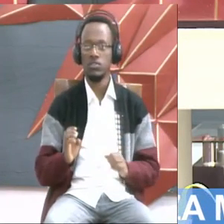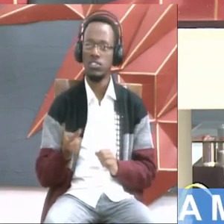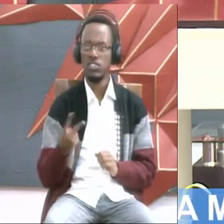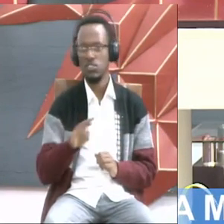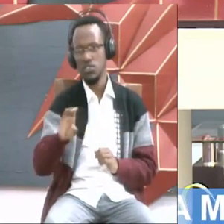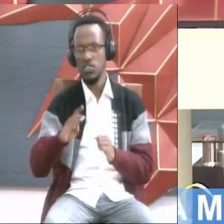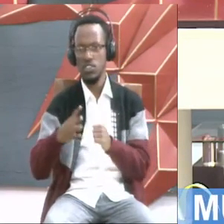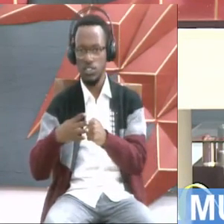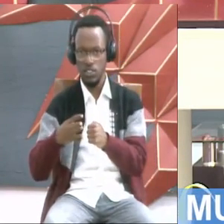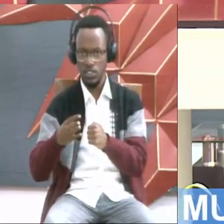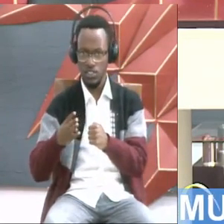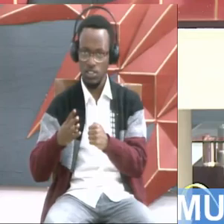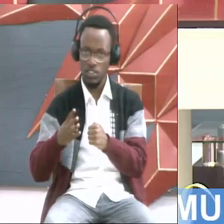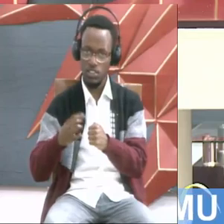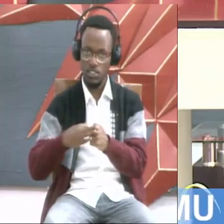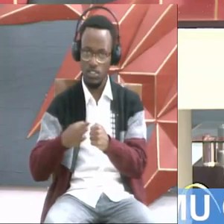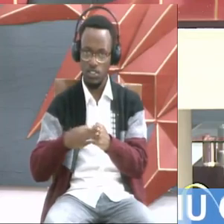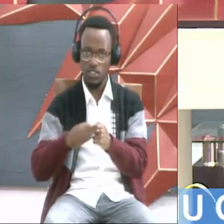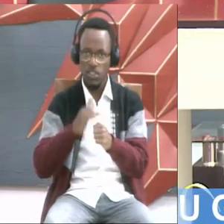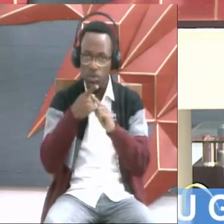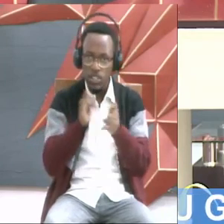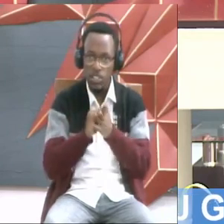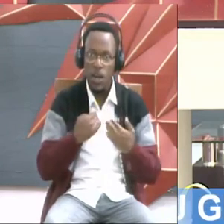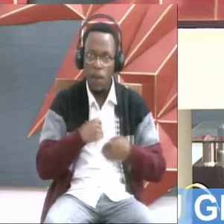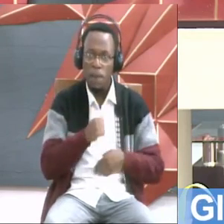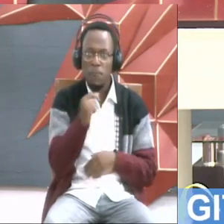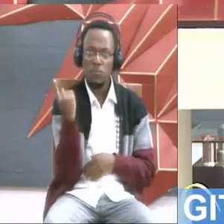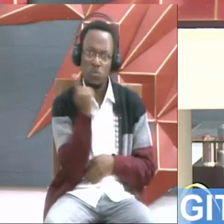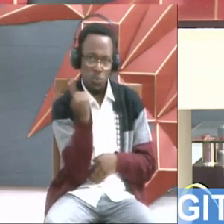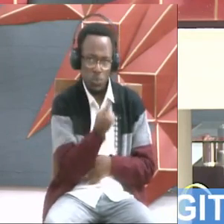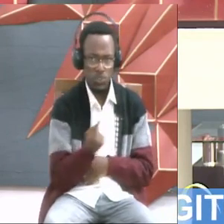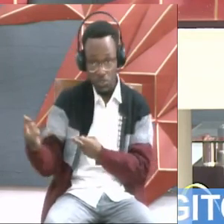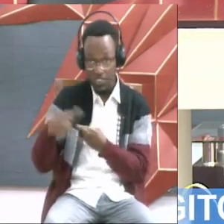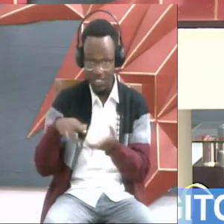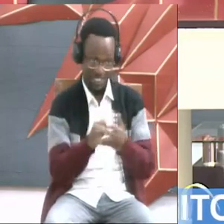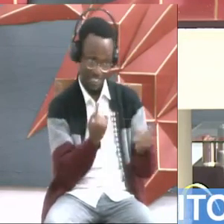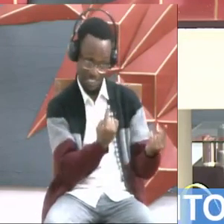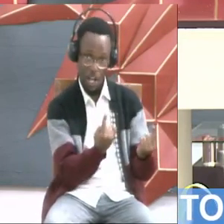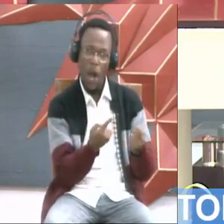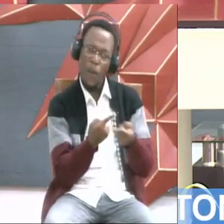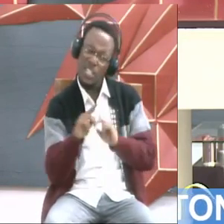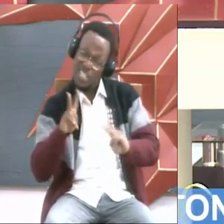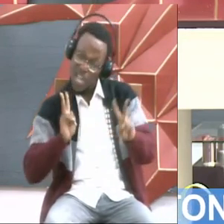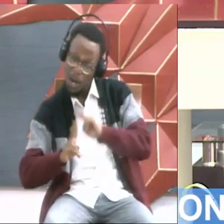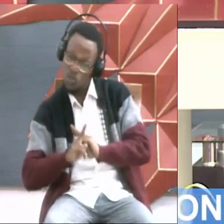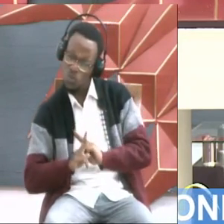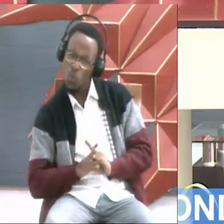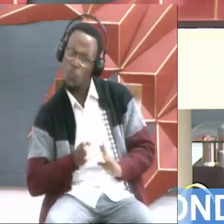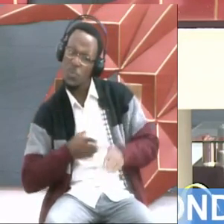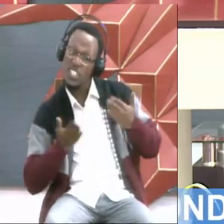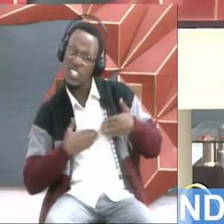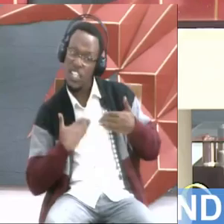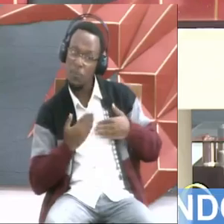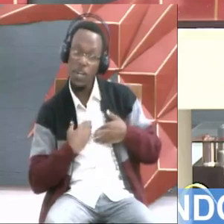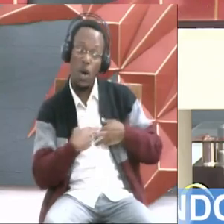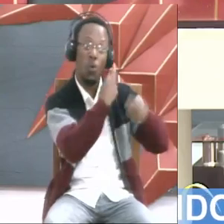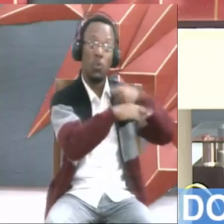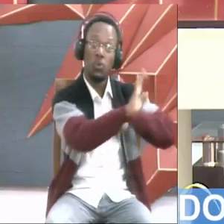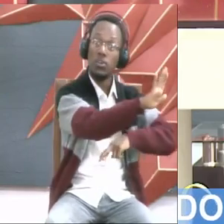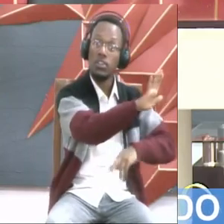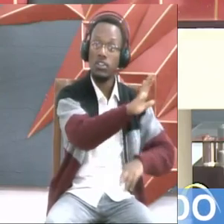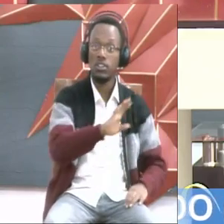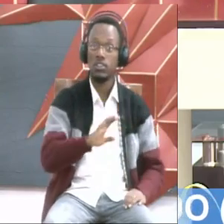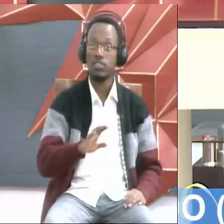bibiri iti sije jenyine nzohabwa icyo gitsibo ariko n'abanezererwa guseruka kwiwe